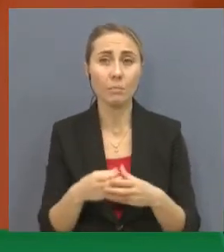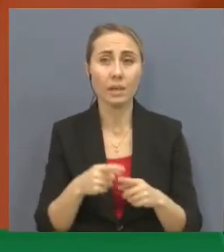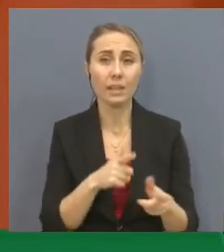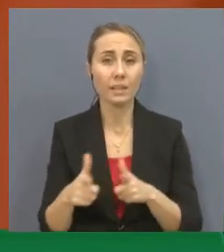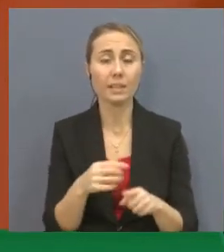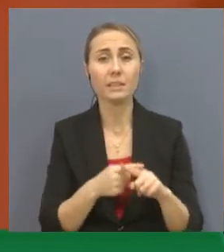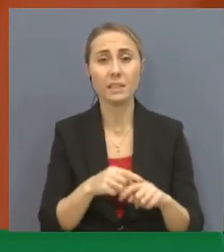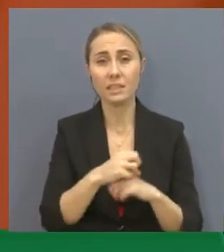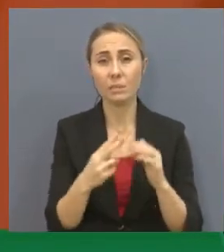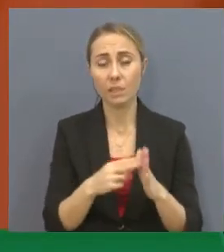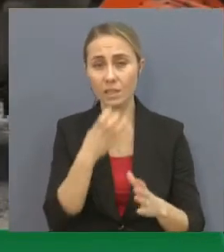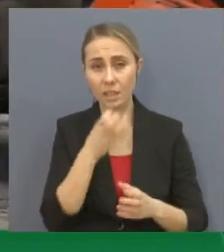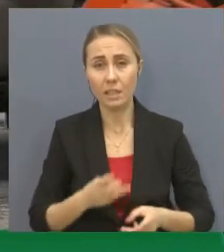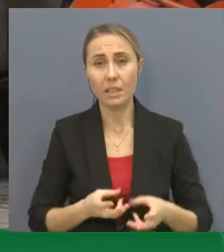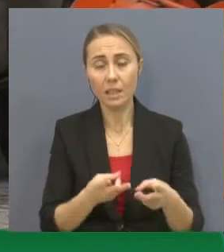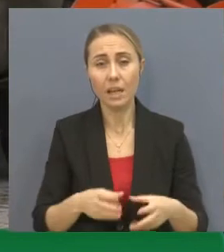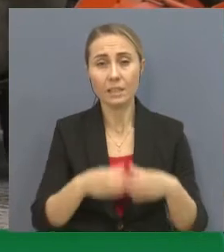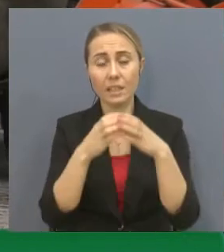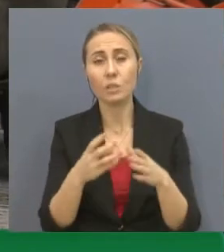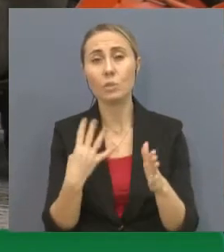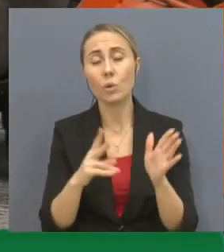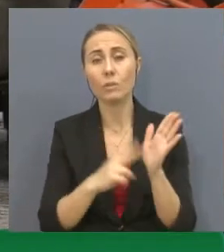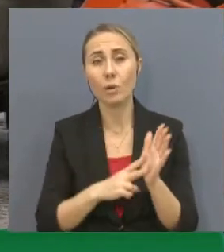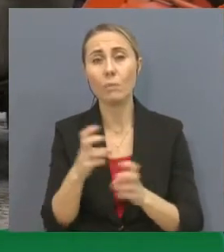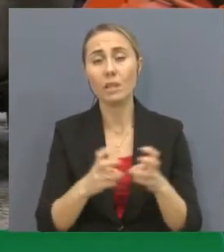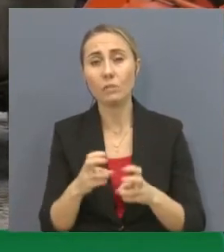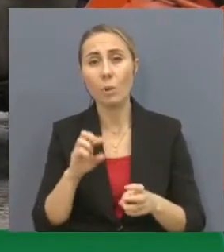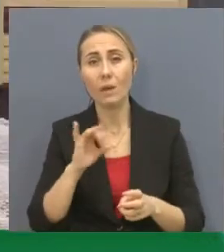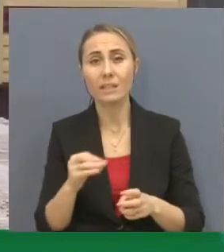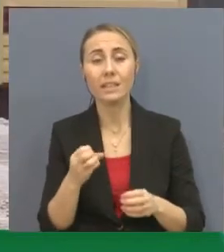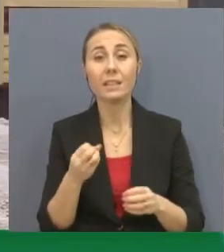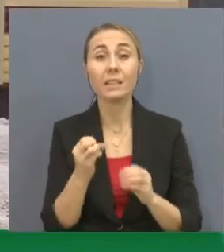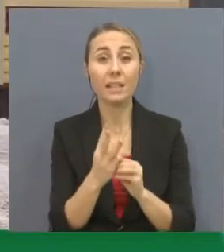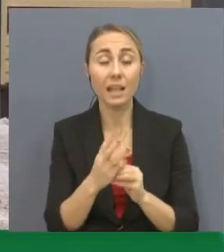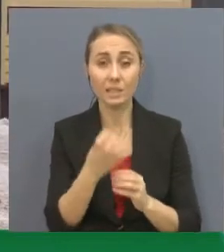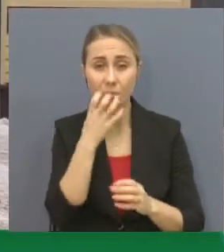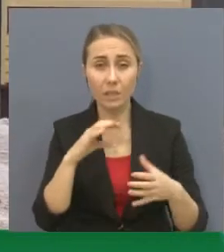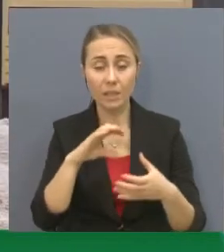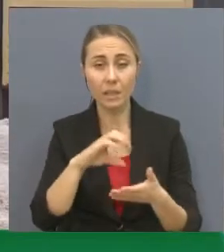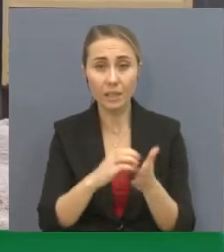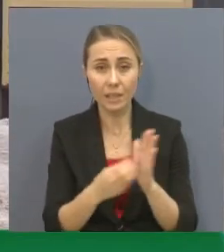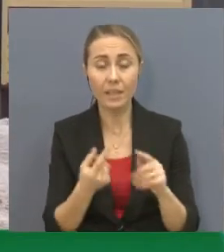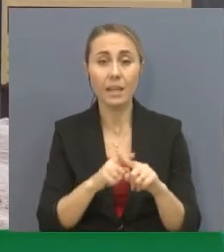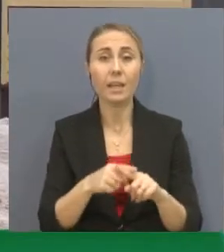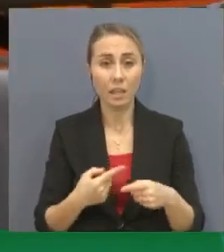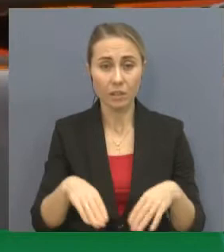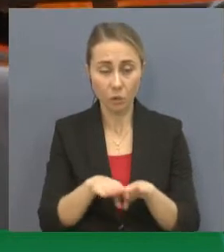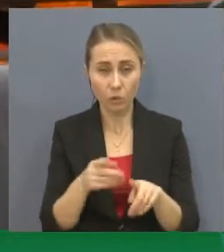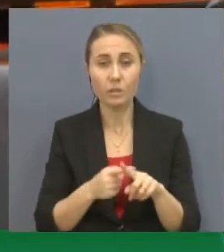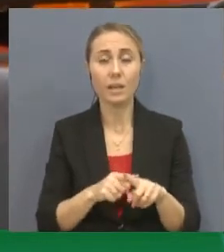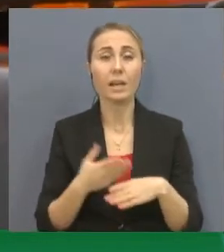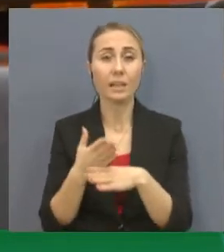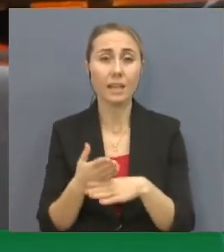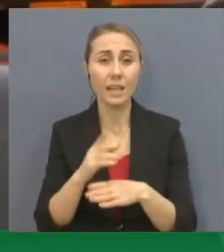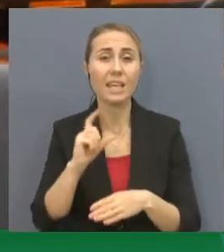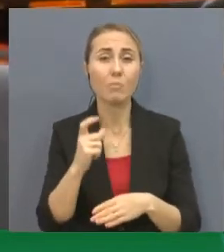котельных 47 производственных баз 13 обогревательных пунктов и столько же склада для хранения химических реагентов